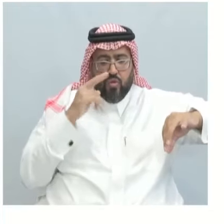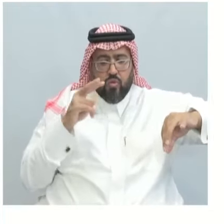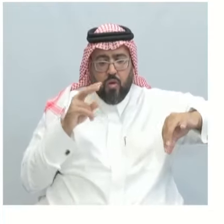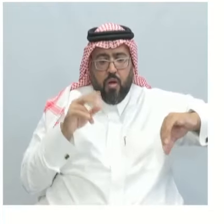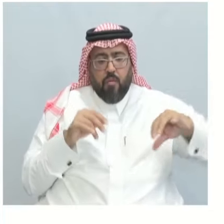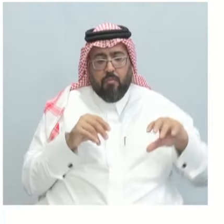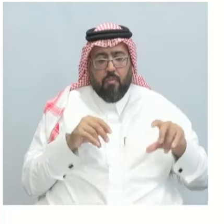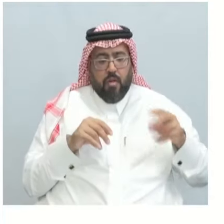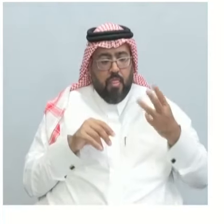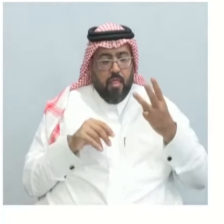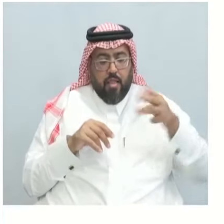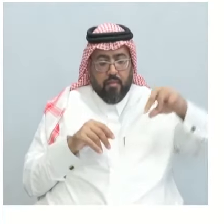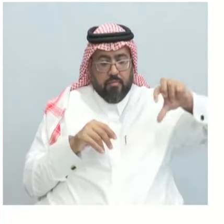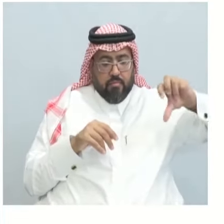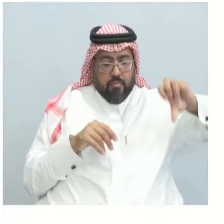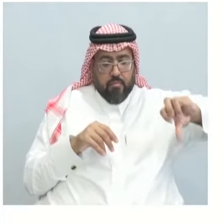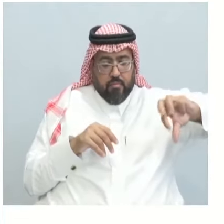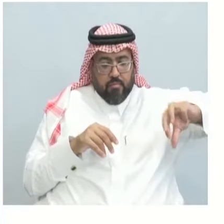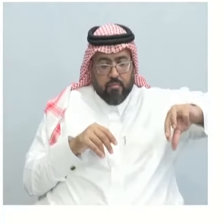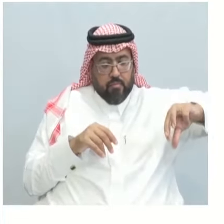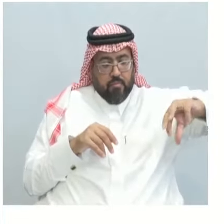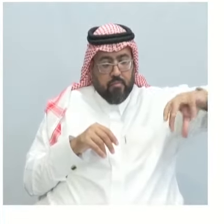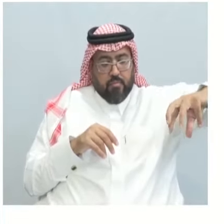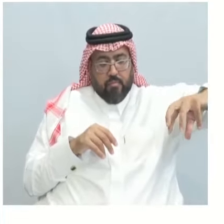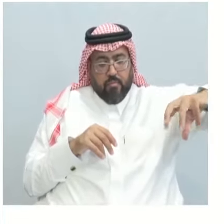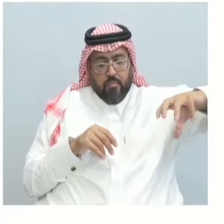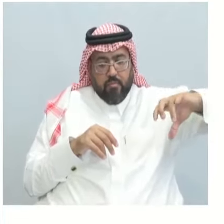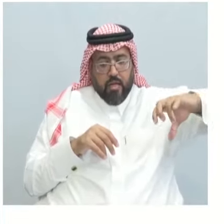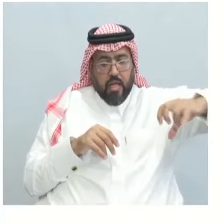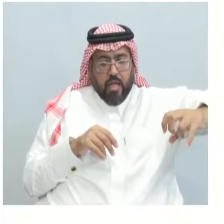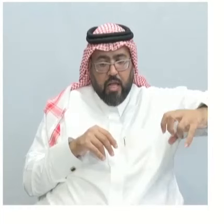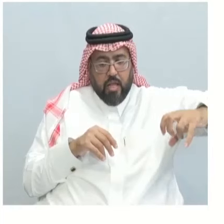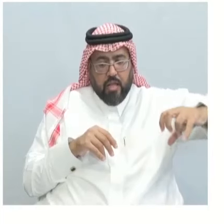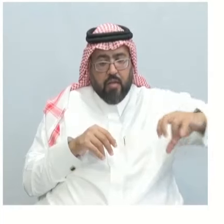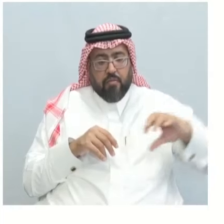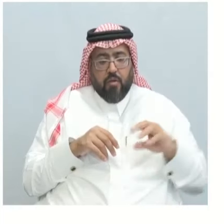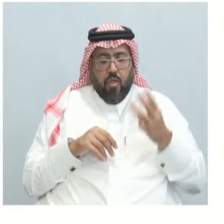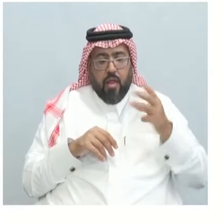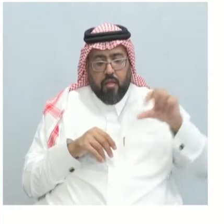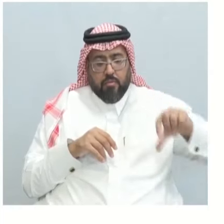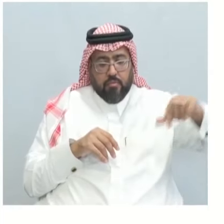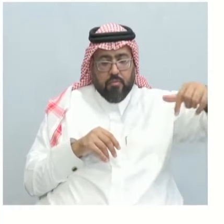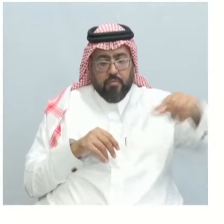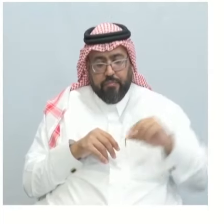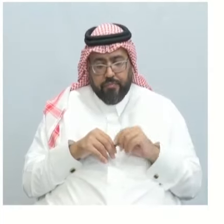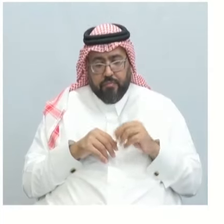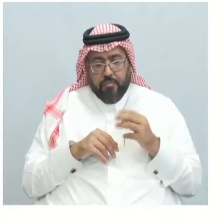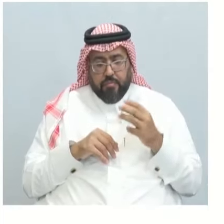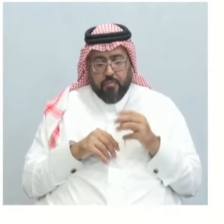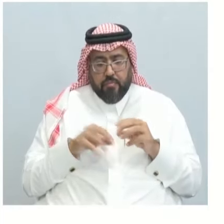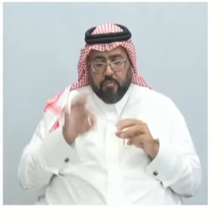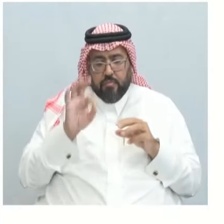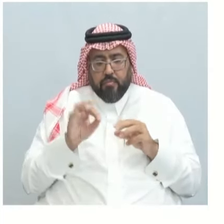تاسك مانجر حدد البرنامج الذي لا يستجيب ثم اضغط على انهاء المهمه اند تاسك